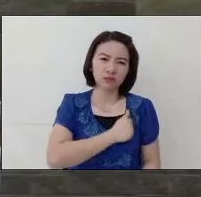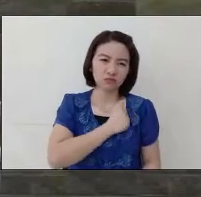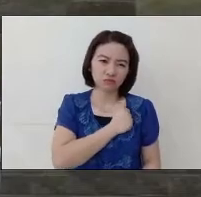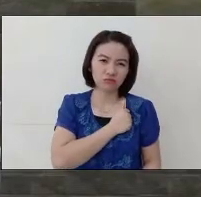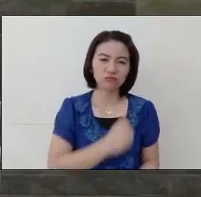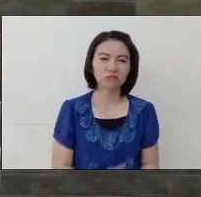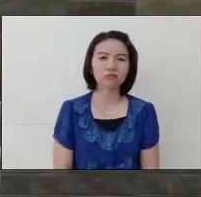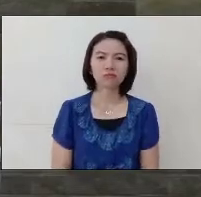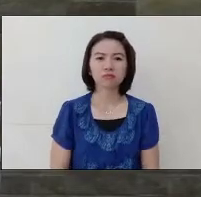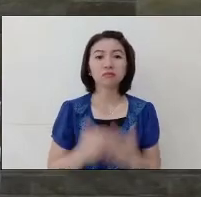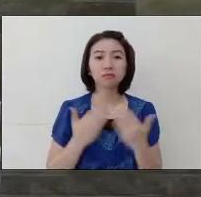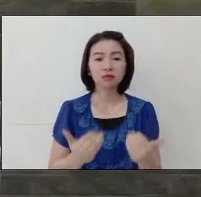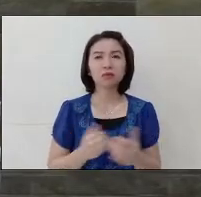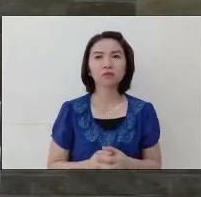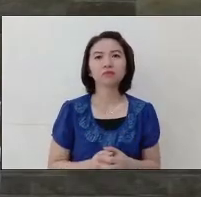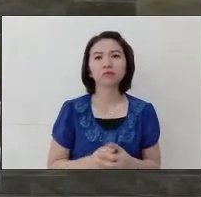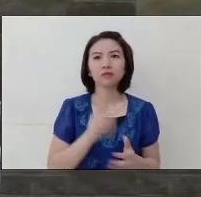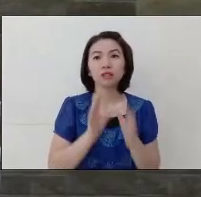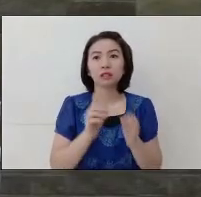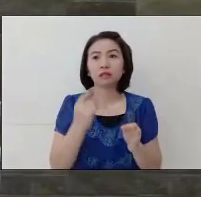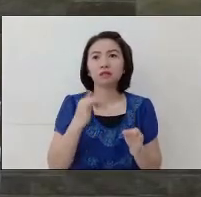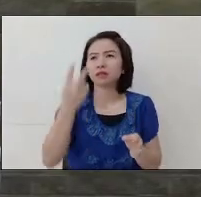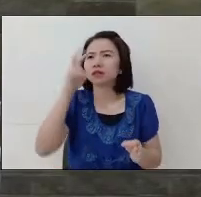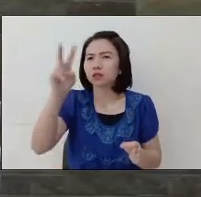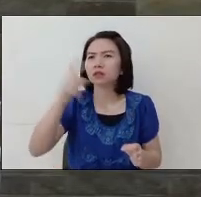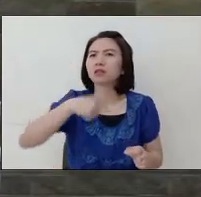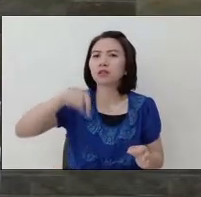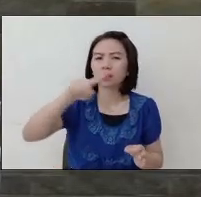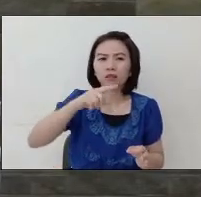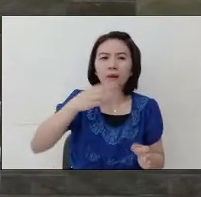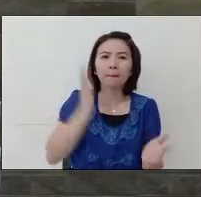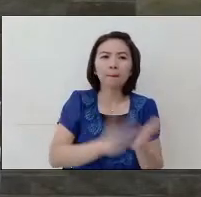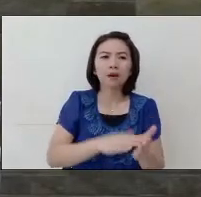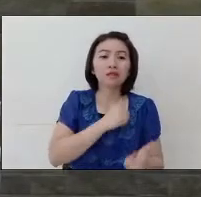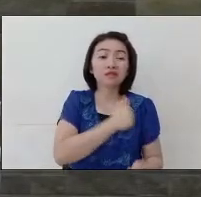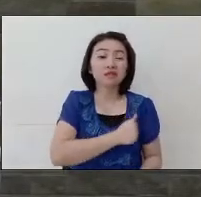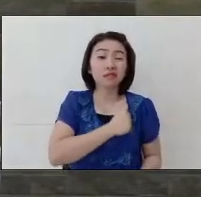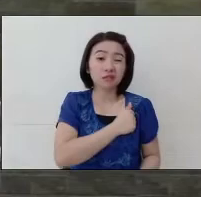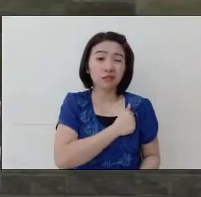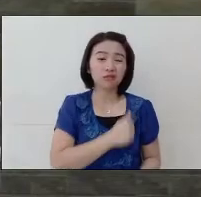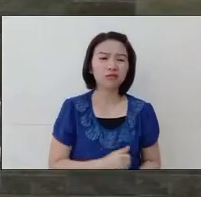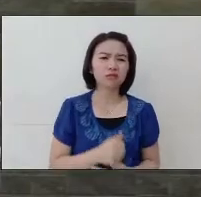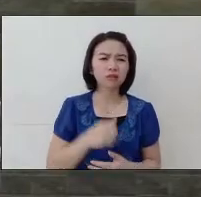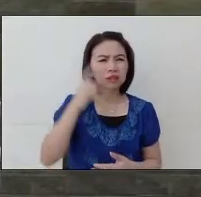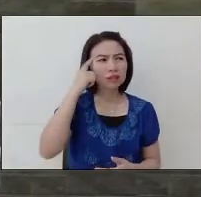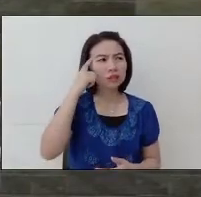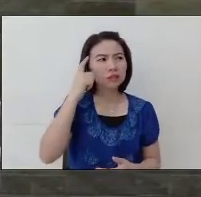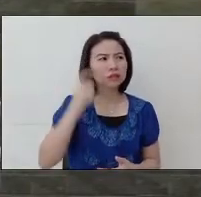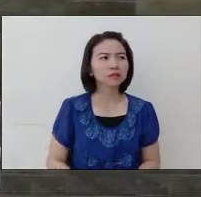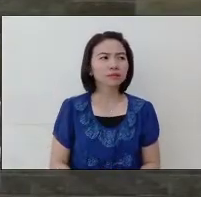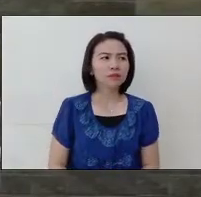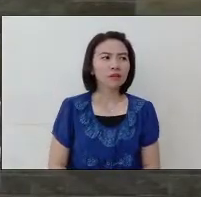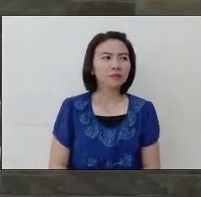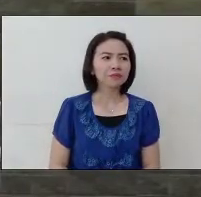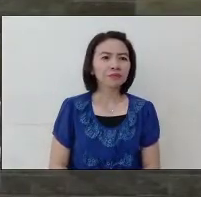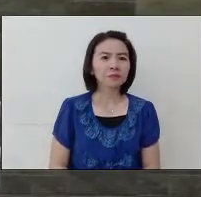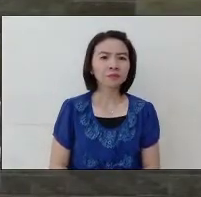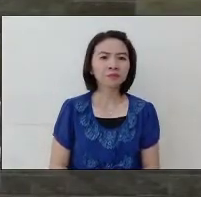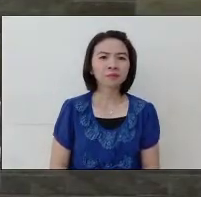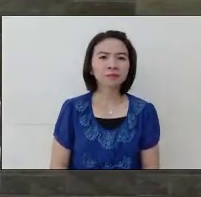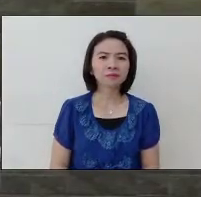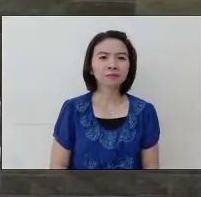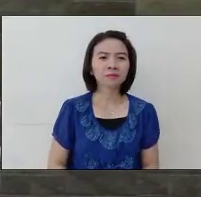pag may nakita sa ating bad attitude, you know, do you understand na maging sa New